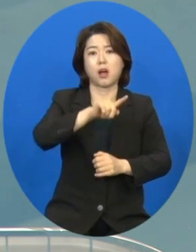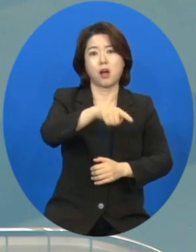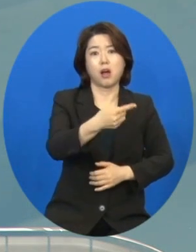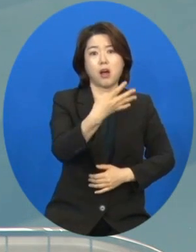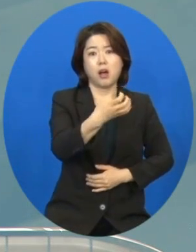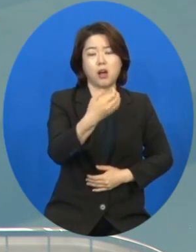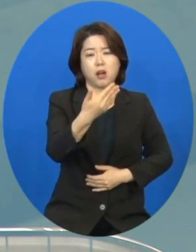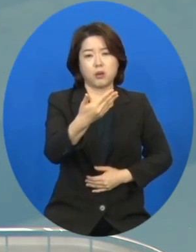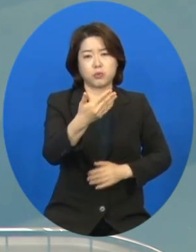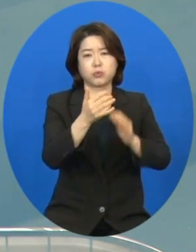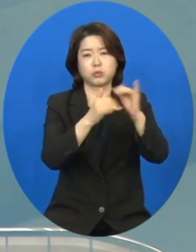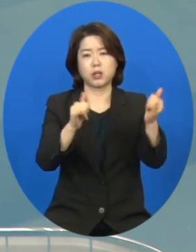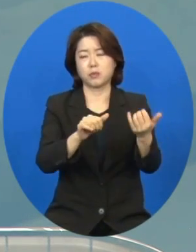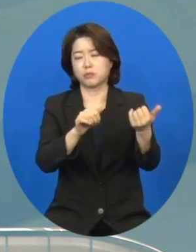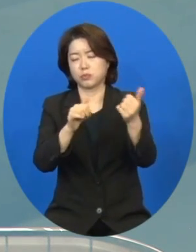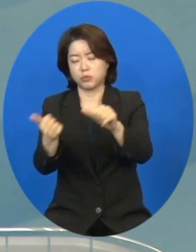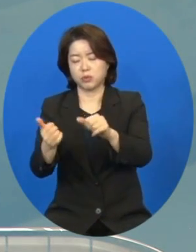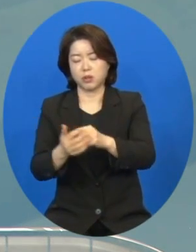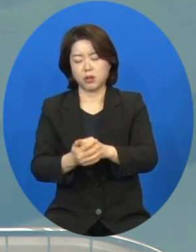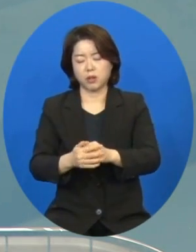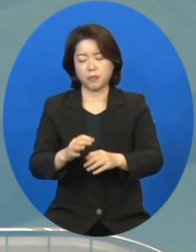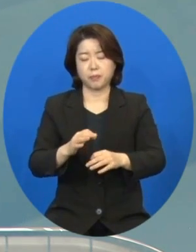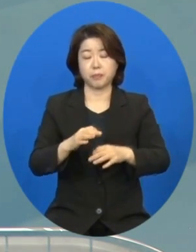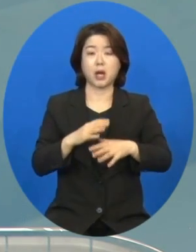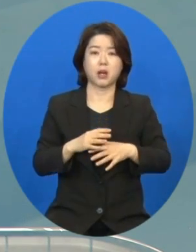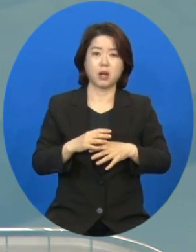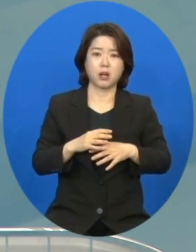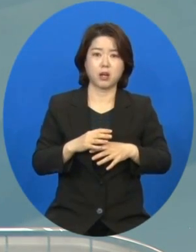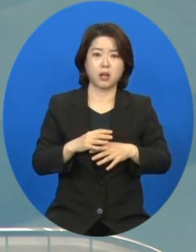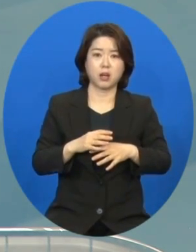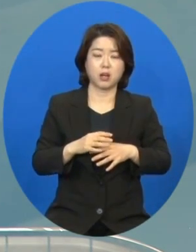149명이 죽었다. 깜짝 놀랐어요.